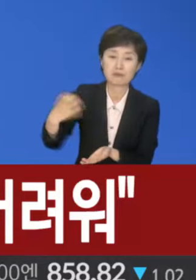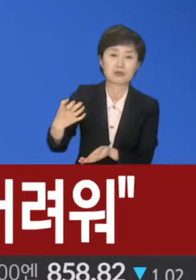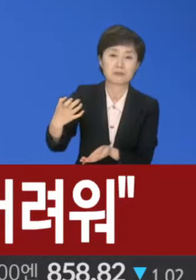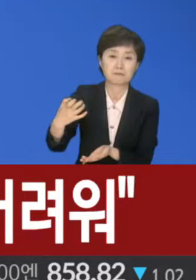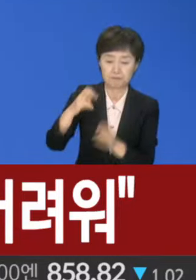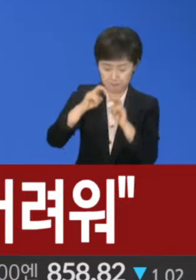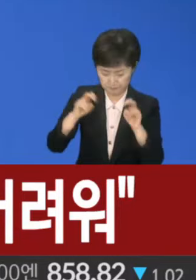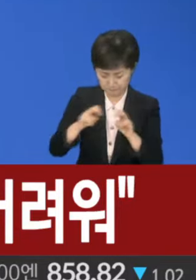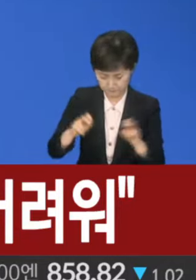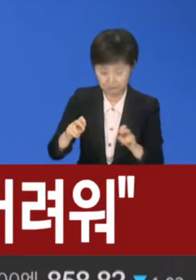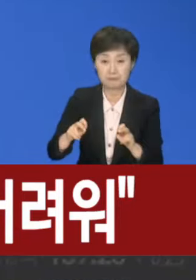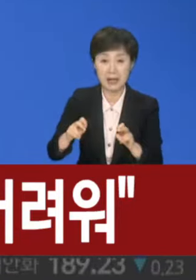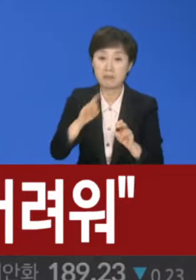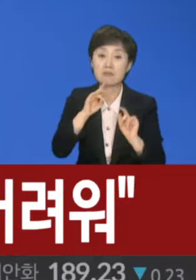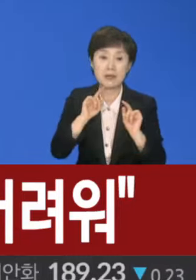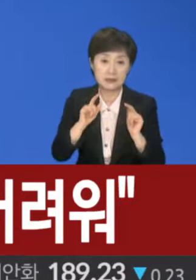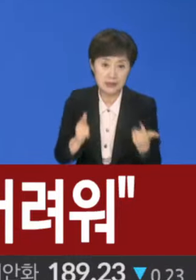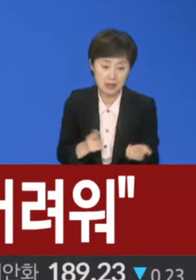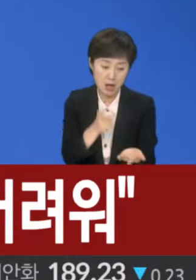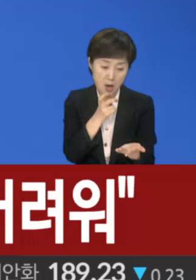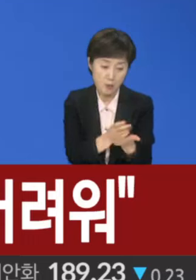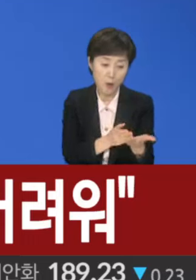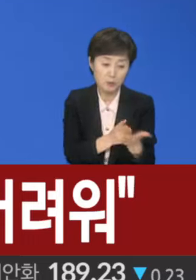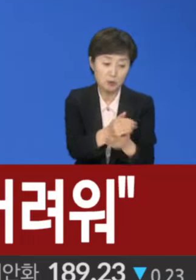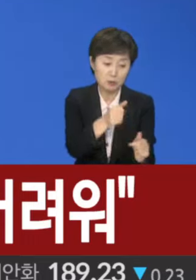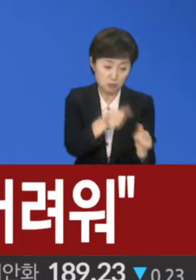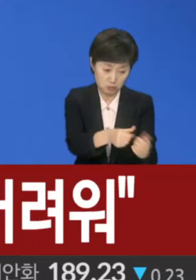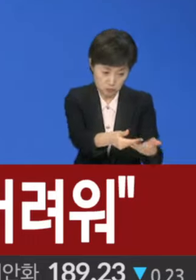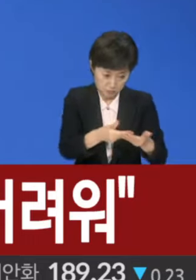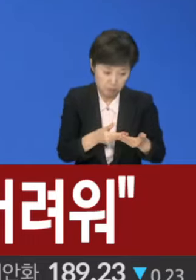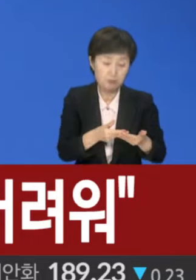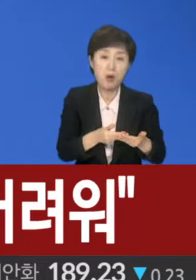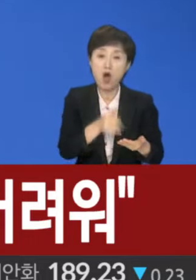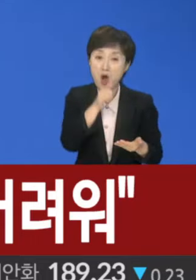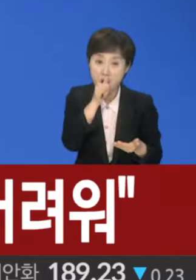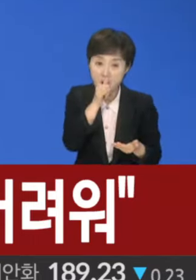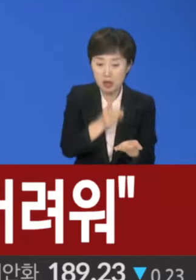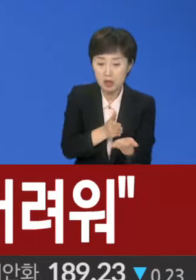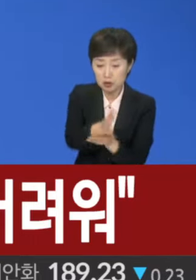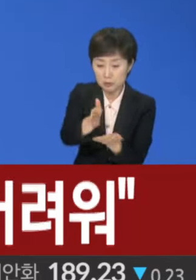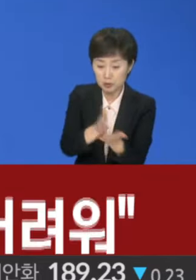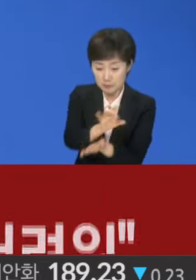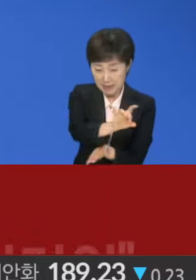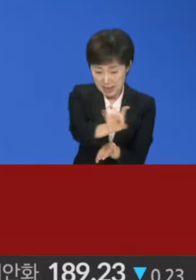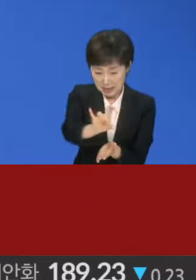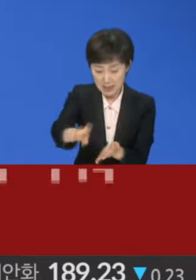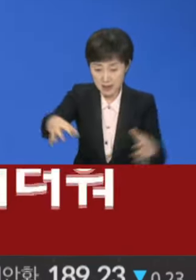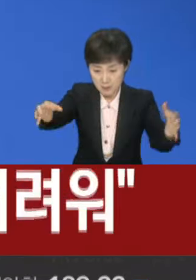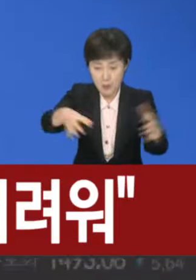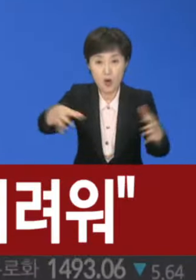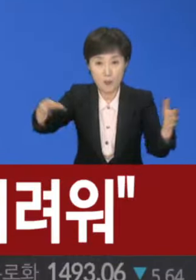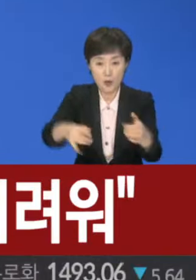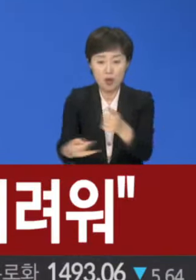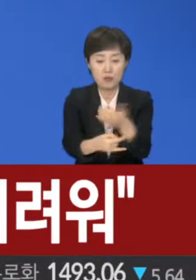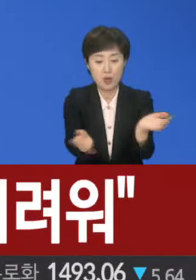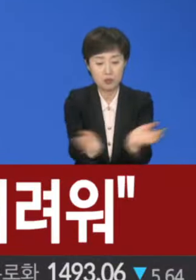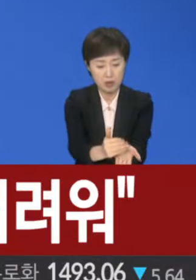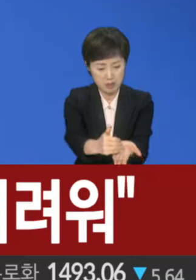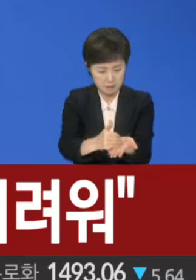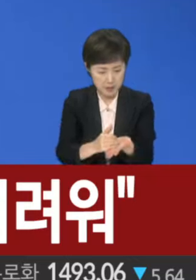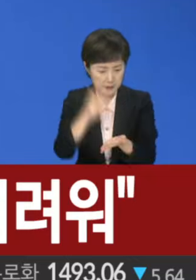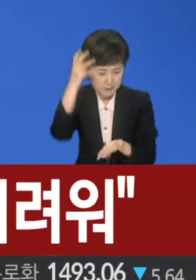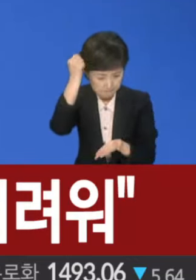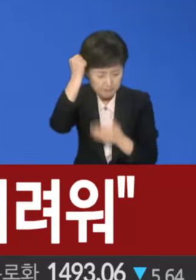물론 자체 편성한 법률 자문팀의 의견과 각 분야의 전문가로 구성된 수사심의위원회 의견을